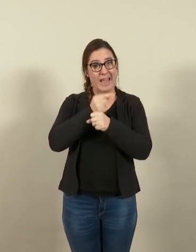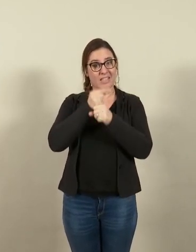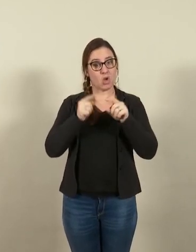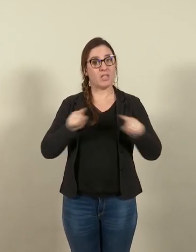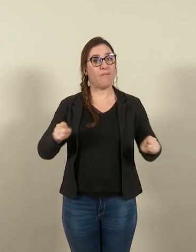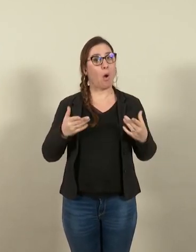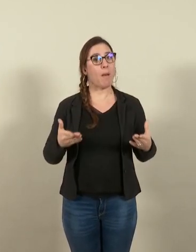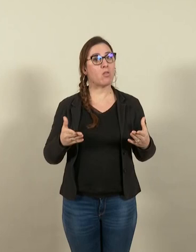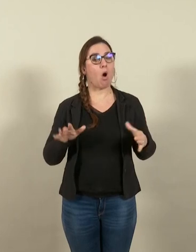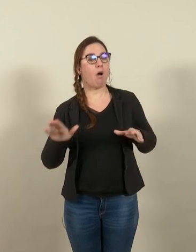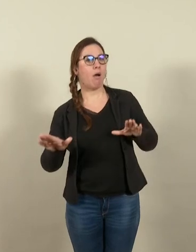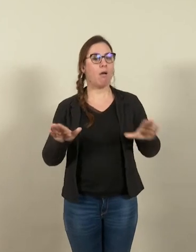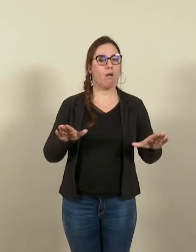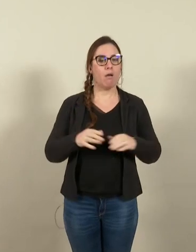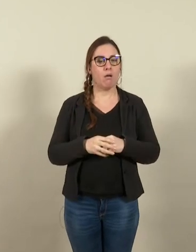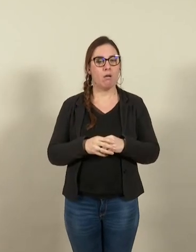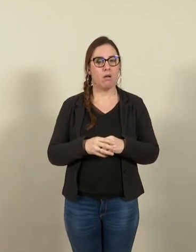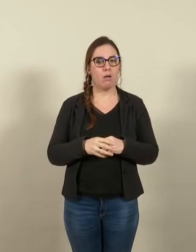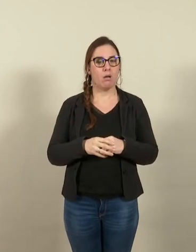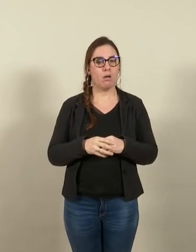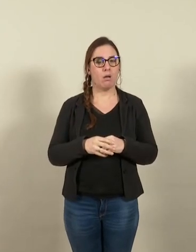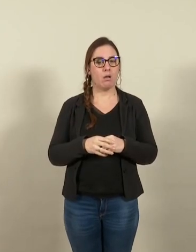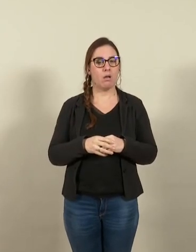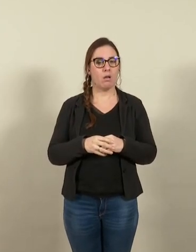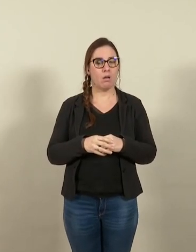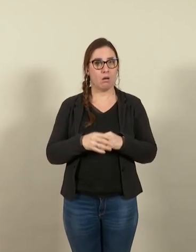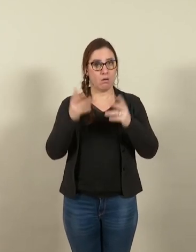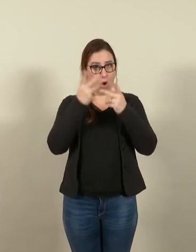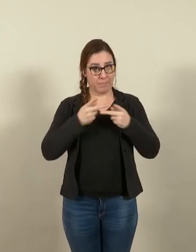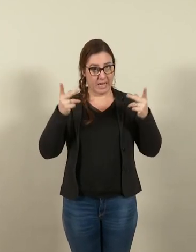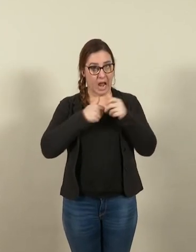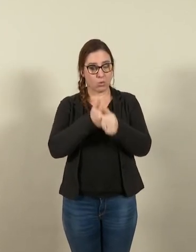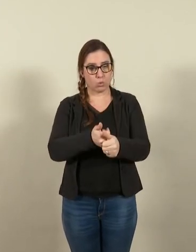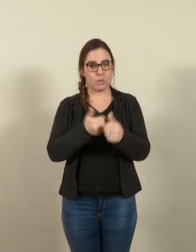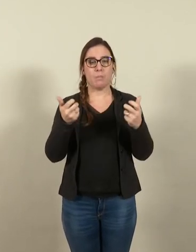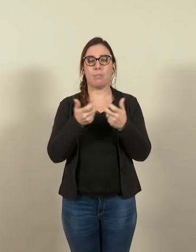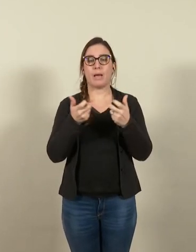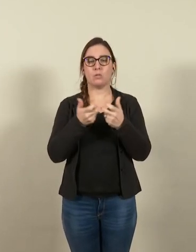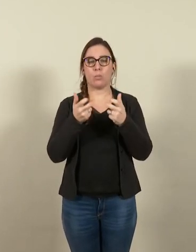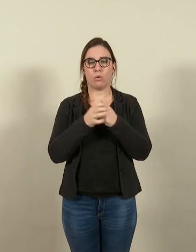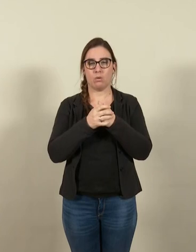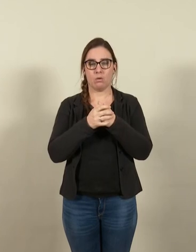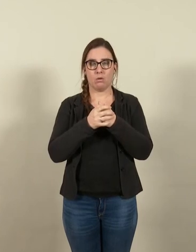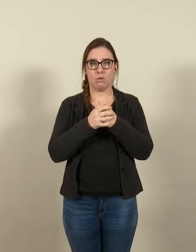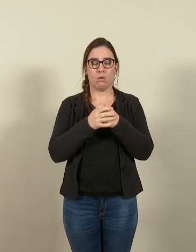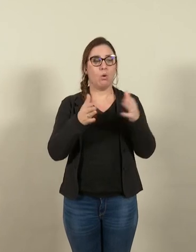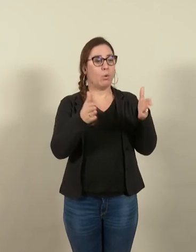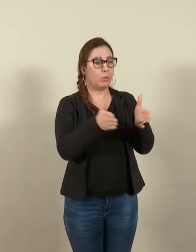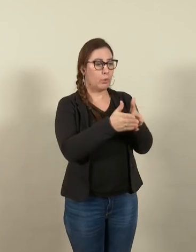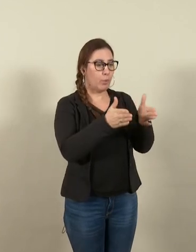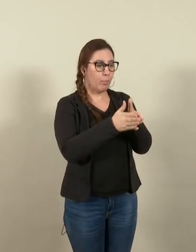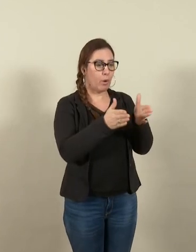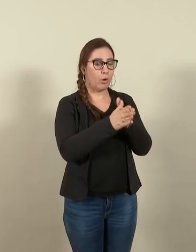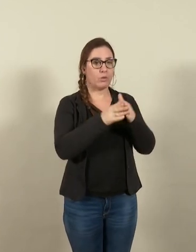désormais par rapport à ce à cette déclaration par exemple est-ce que vous allez demander des